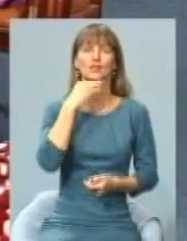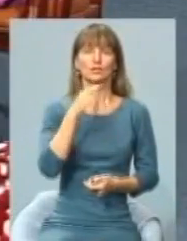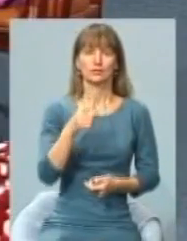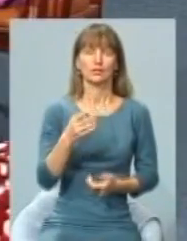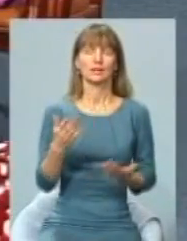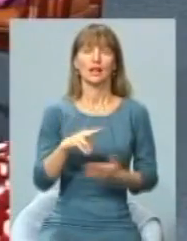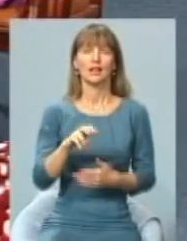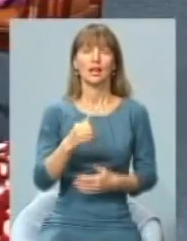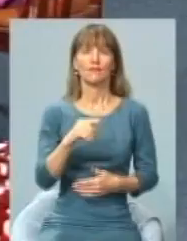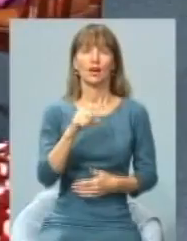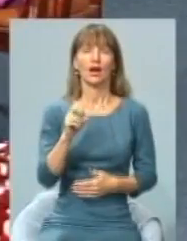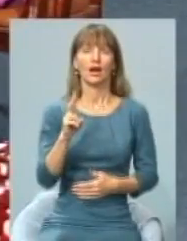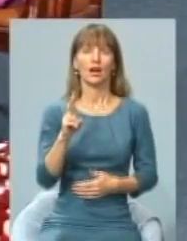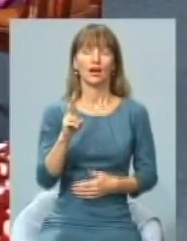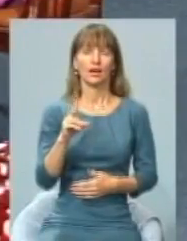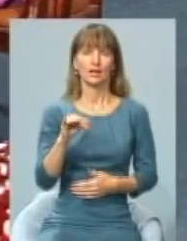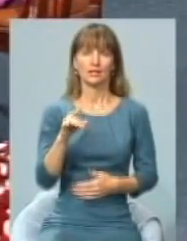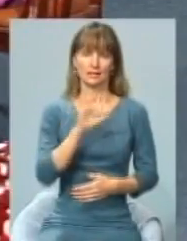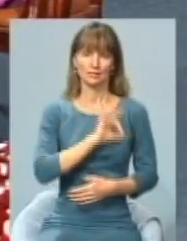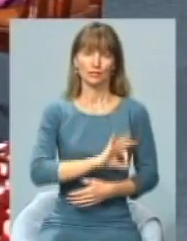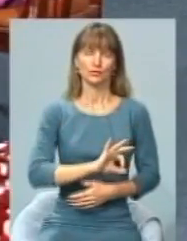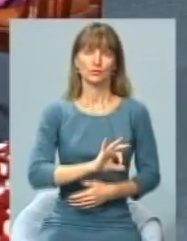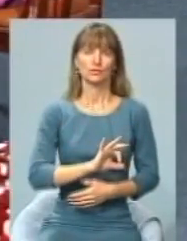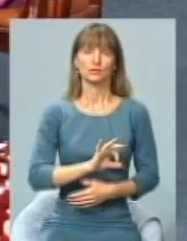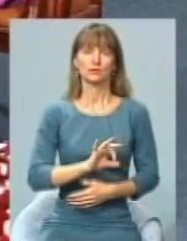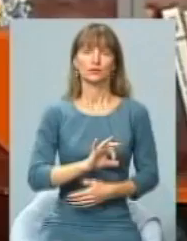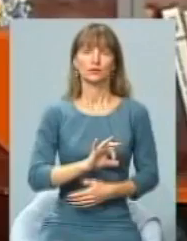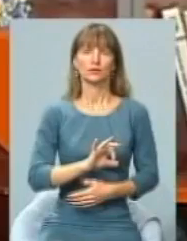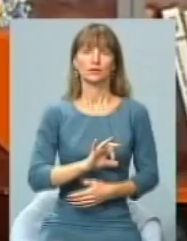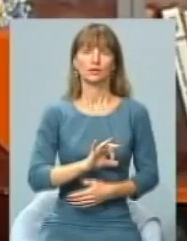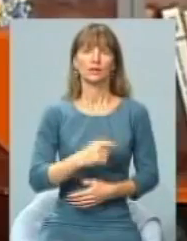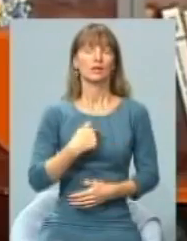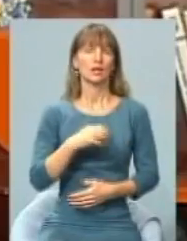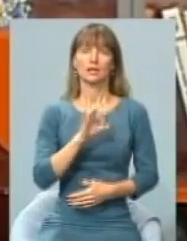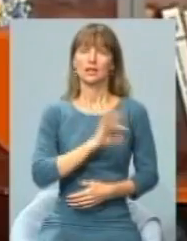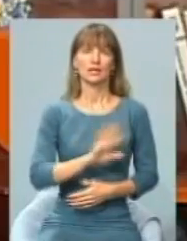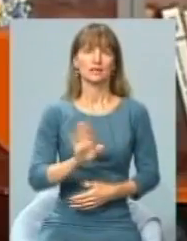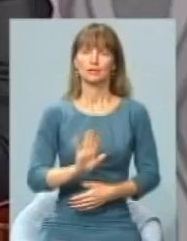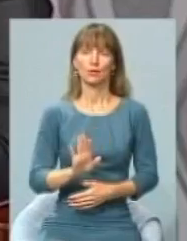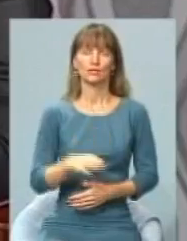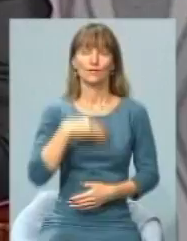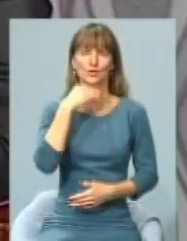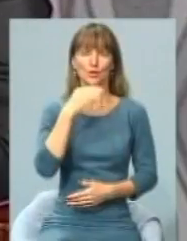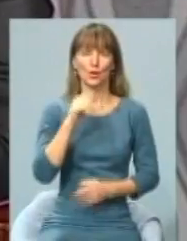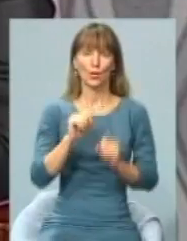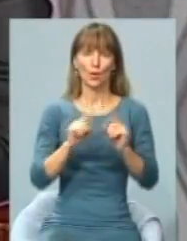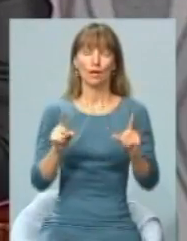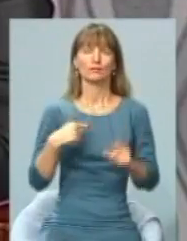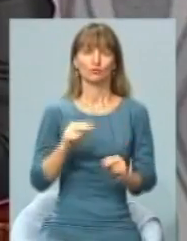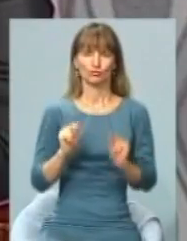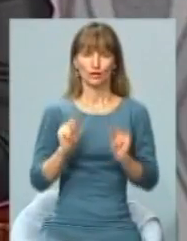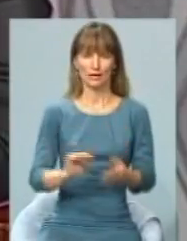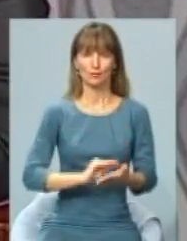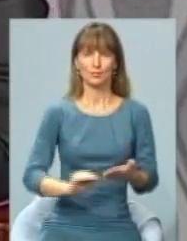якісь лайфхаки використовуєш? А я цей лайфхак не використовувала. Ти взагалі, у нас доброчесний хлопець, пишеш